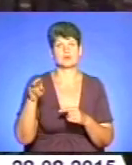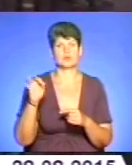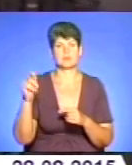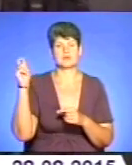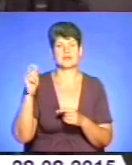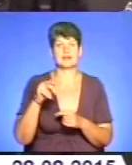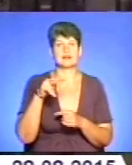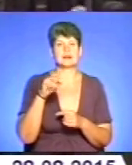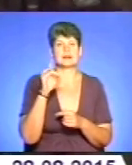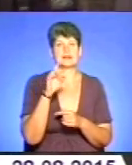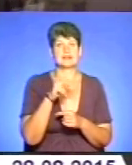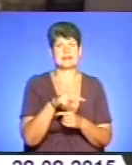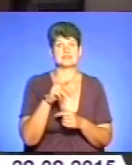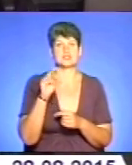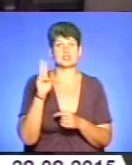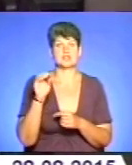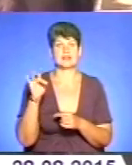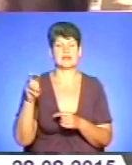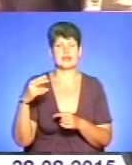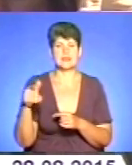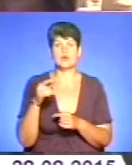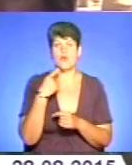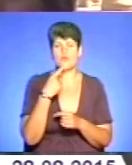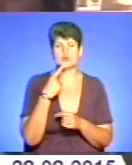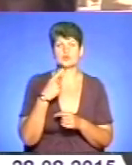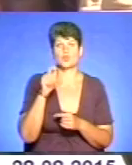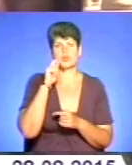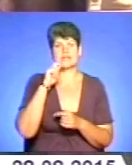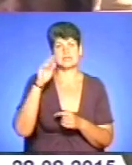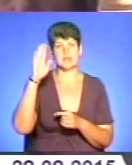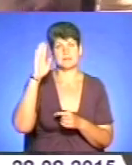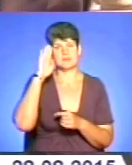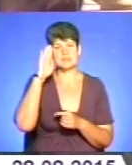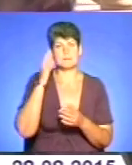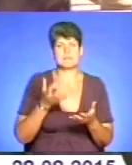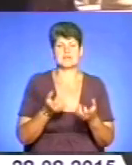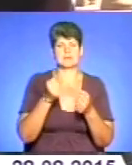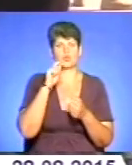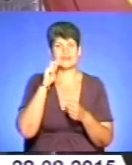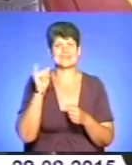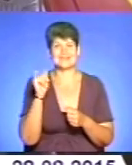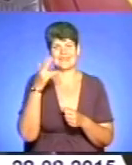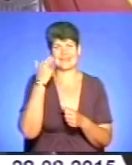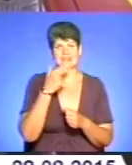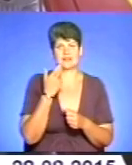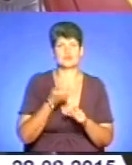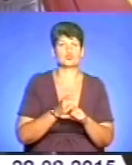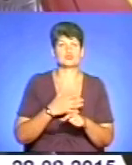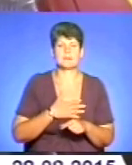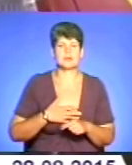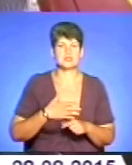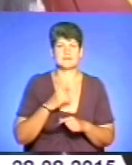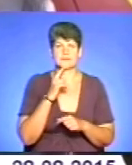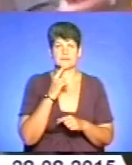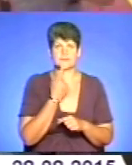Леся Шелегей. Жінка розповідає, що українських бійців за кордоном підтримують як українці, так і самі італійці. Дуже переживаємо, дуже